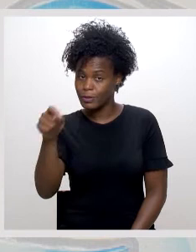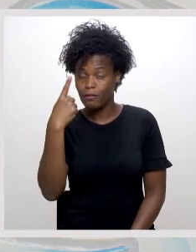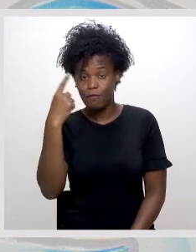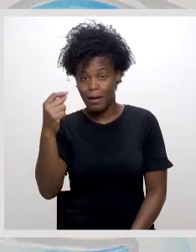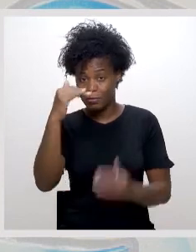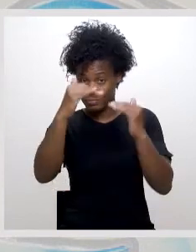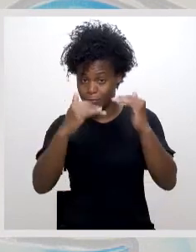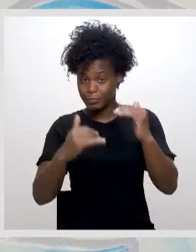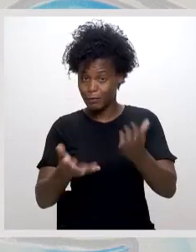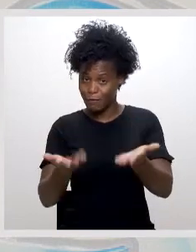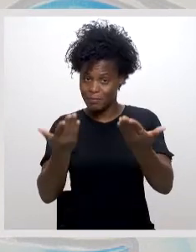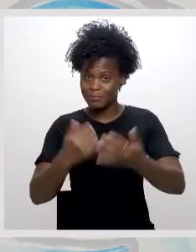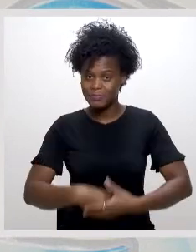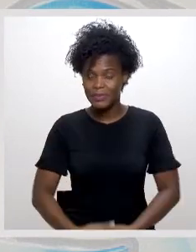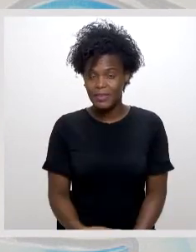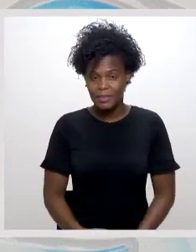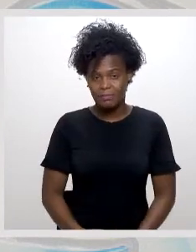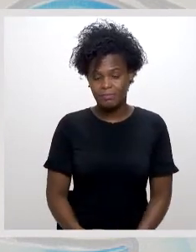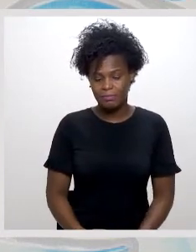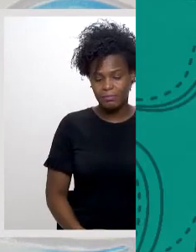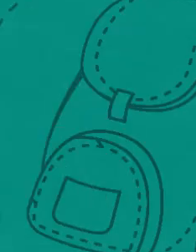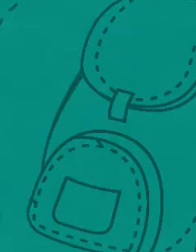compléter les verbes. Vas-y.